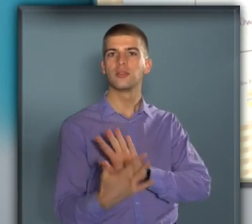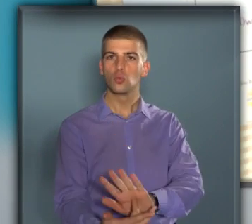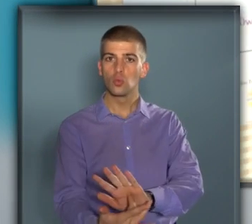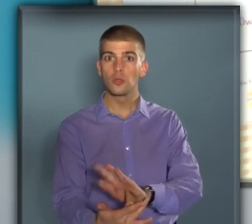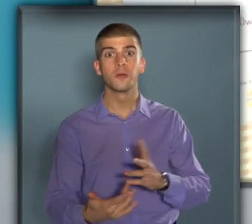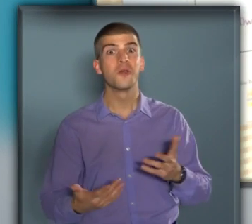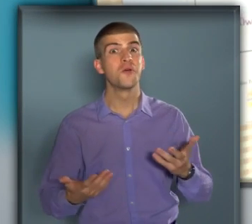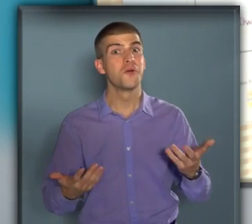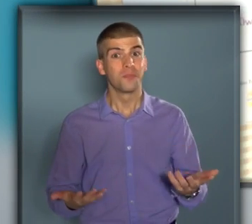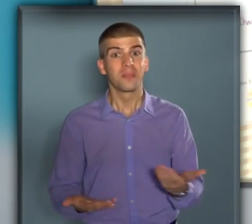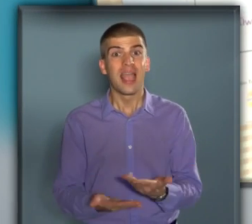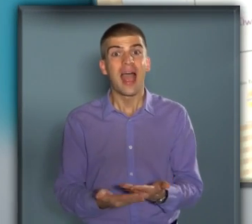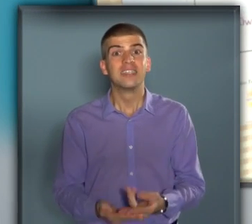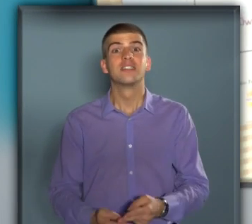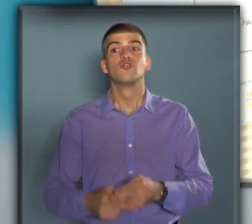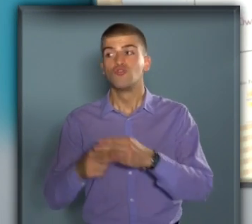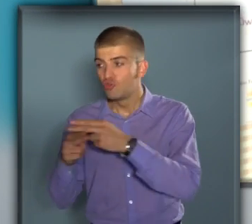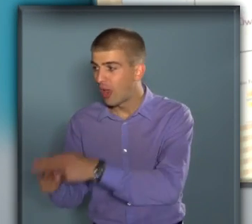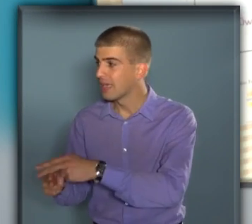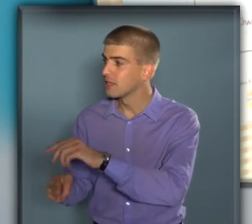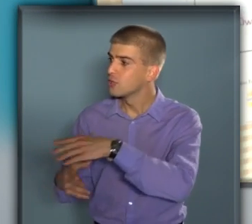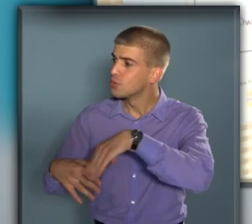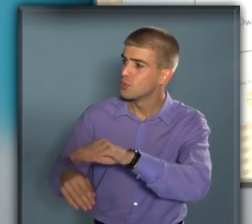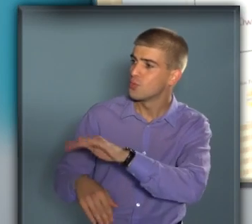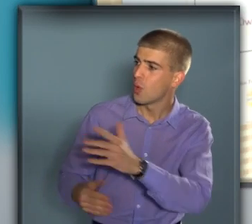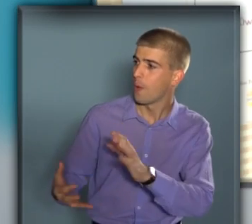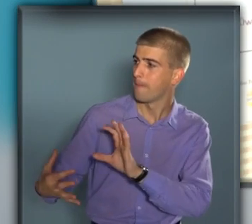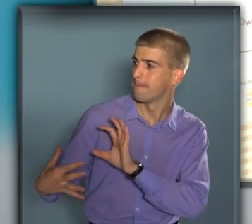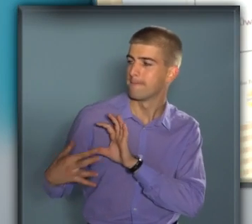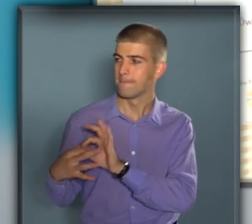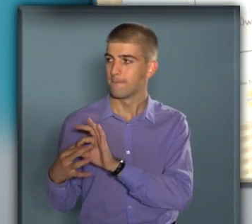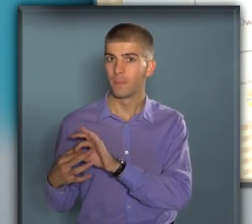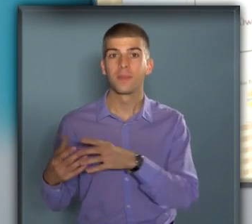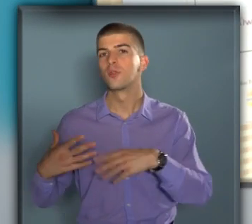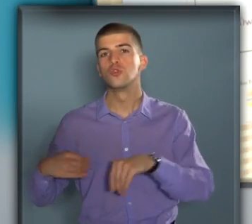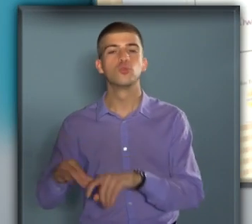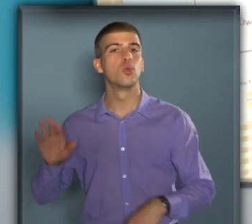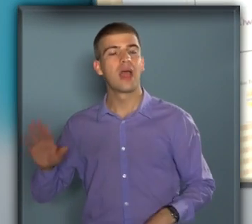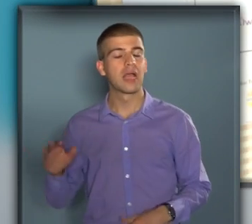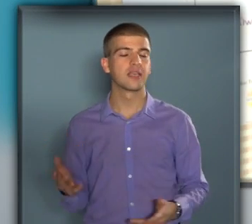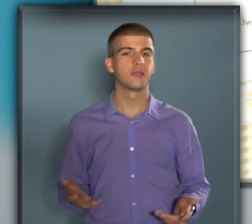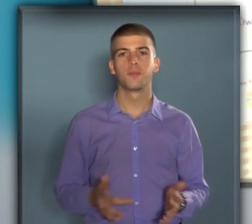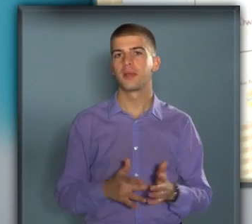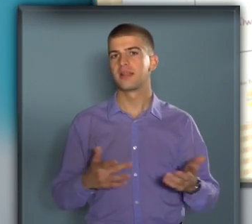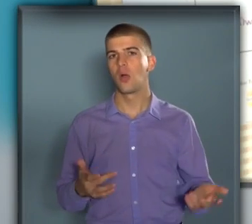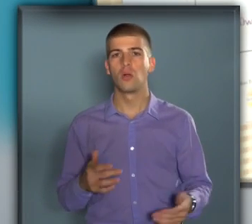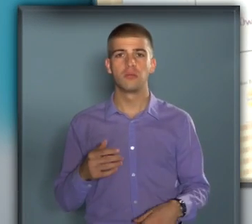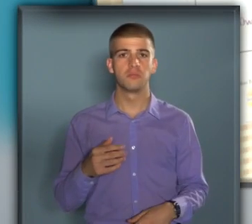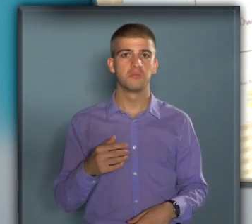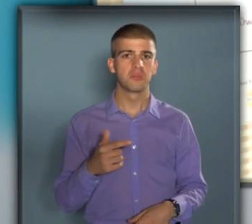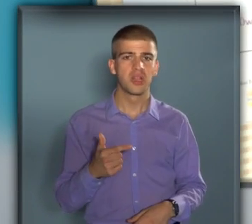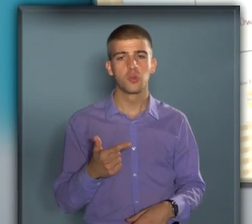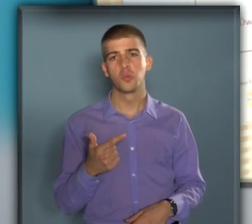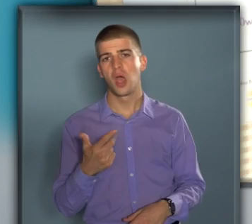amivel tényleg tudok segíteni a szülőnek, hiszen a szülőnek 1, 2, 3, nagyon ritkán van, hogy